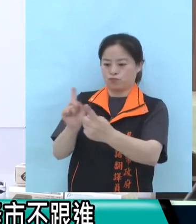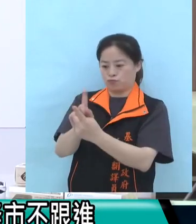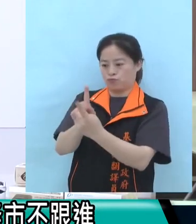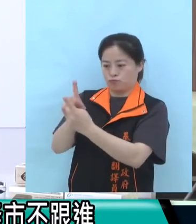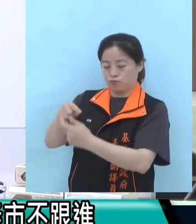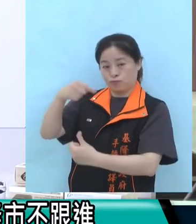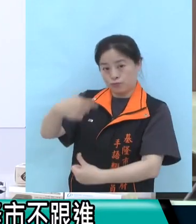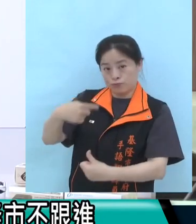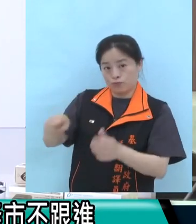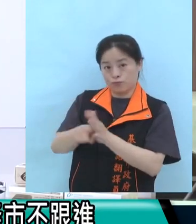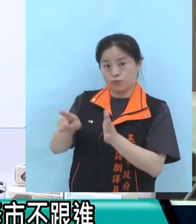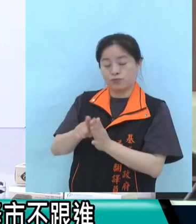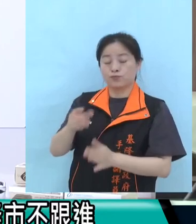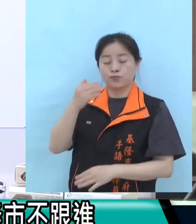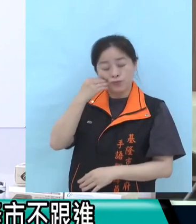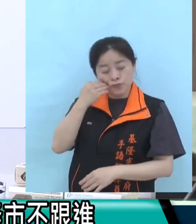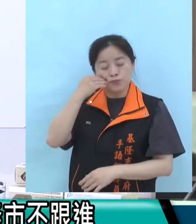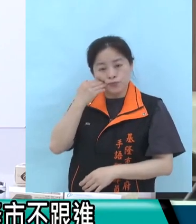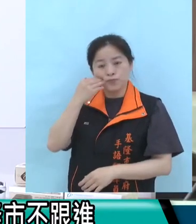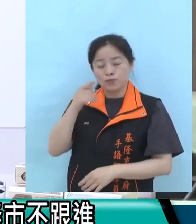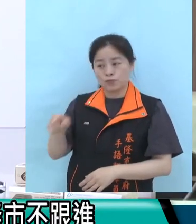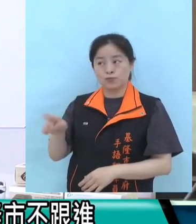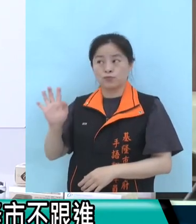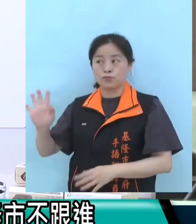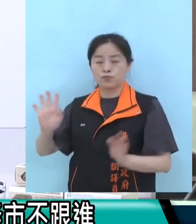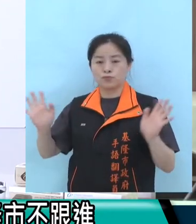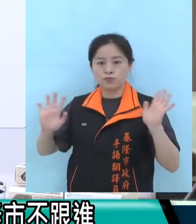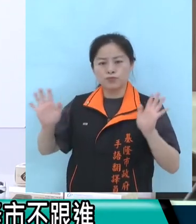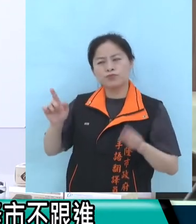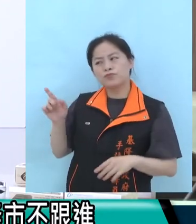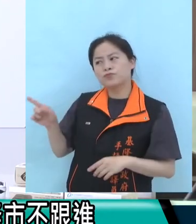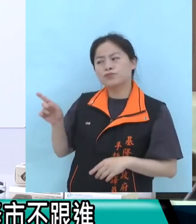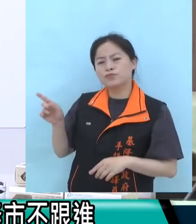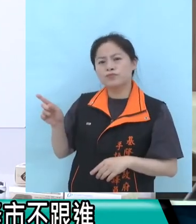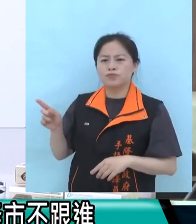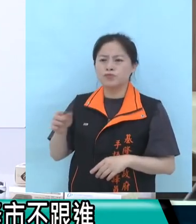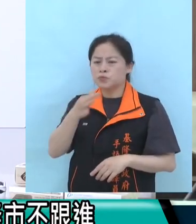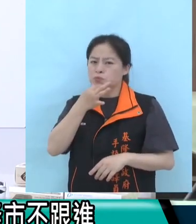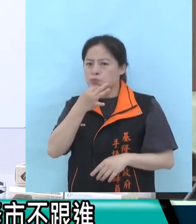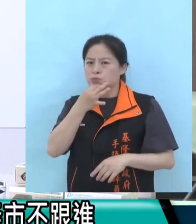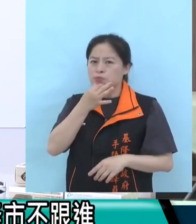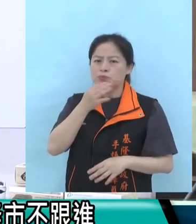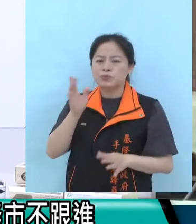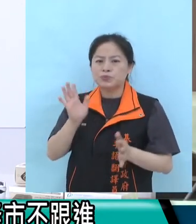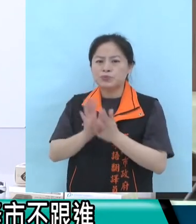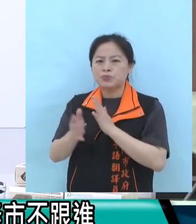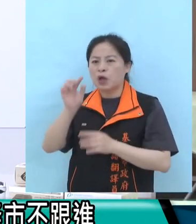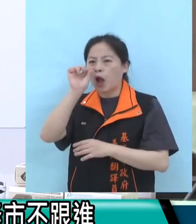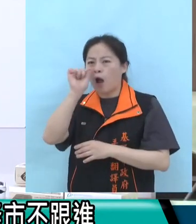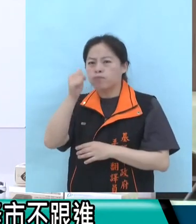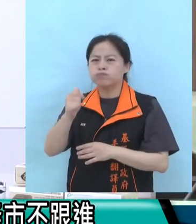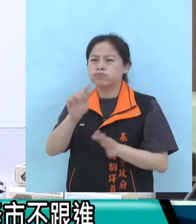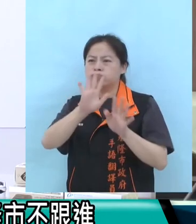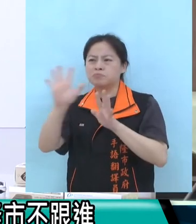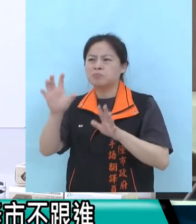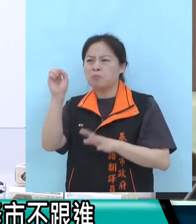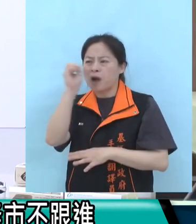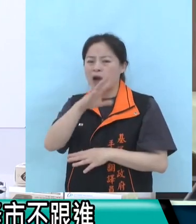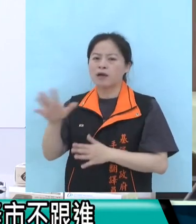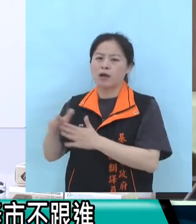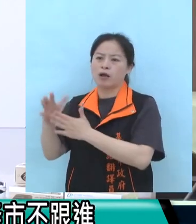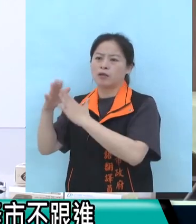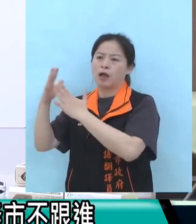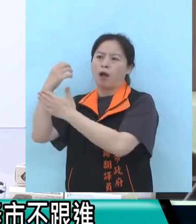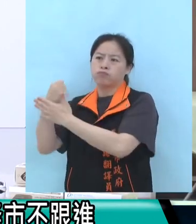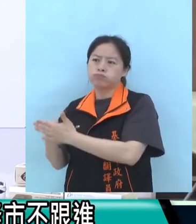的时候，如果有小朋友他这个有疑虑或者说有特殊的一个状况，他必须留在家